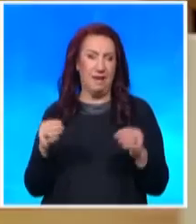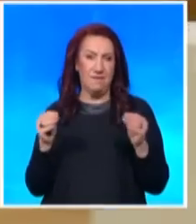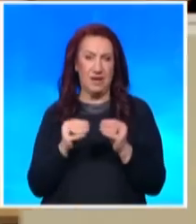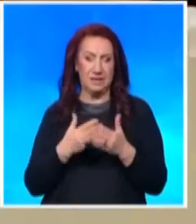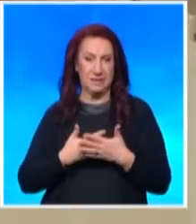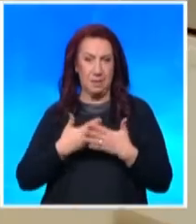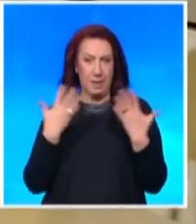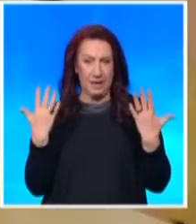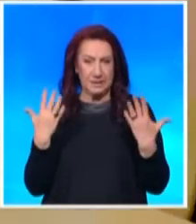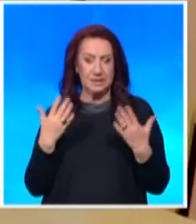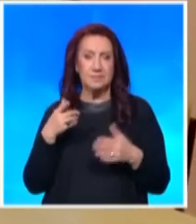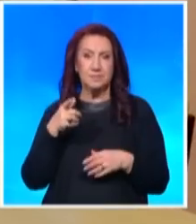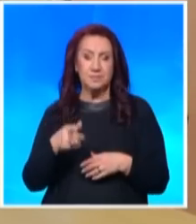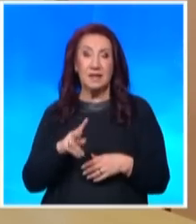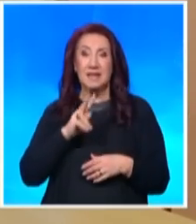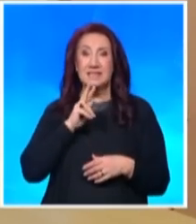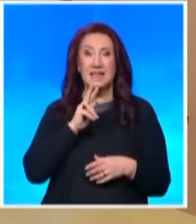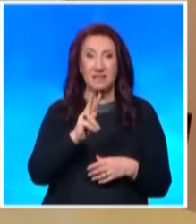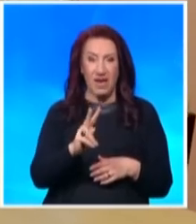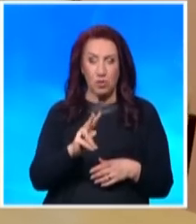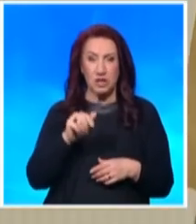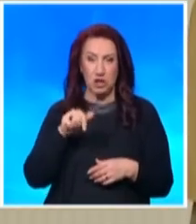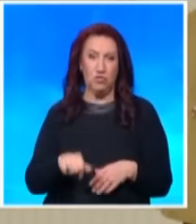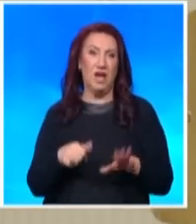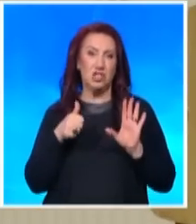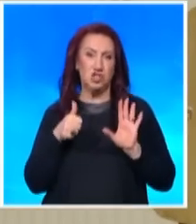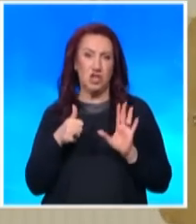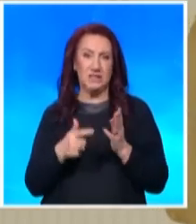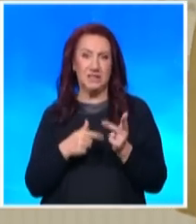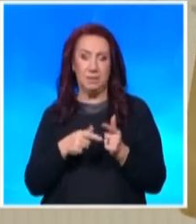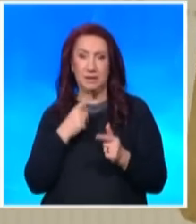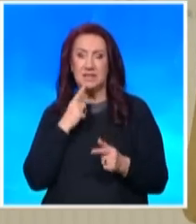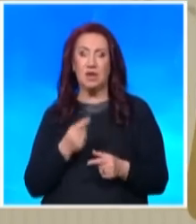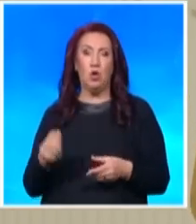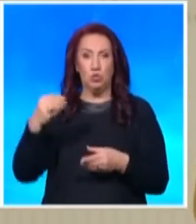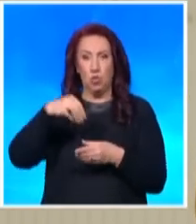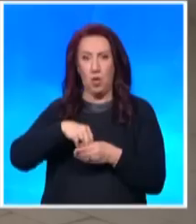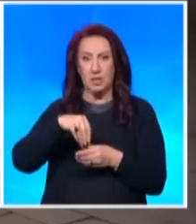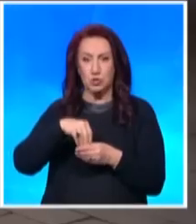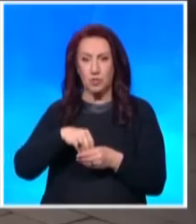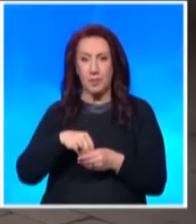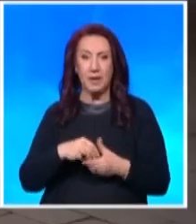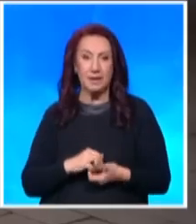години това ще е шестият път, в който заставаме пред урните. За БТВ новините, Десислава Ризова.